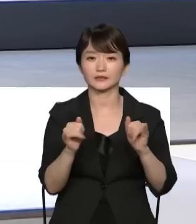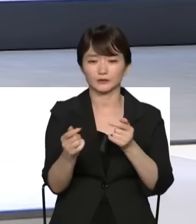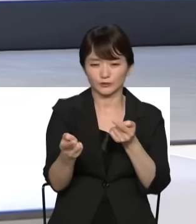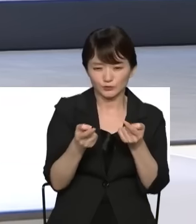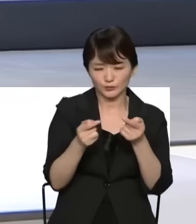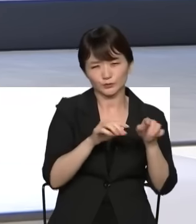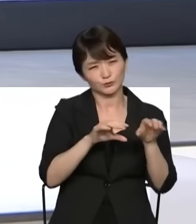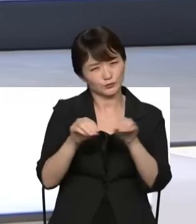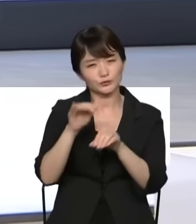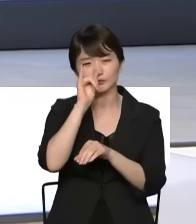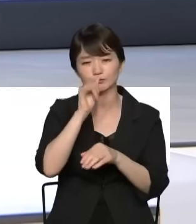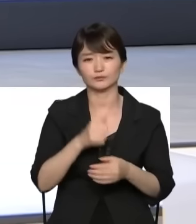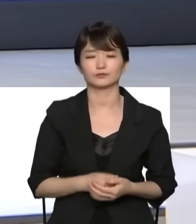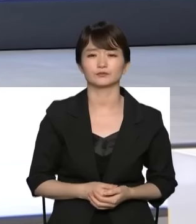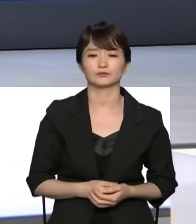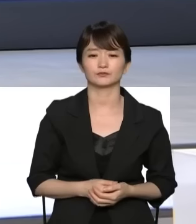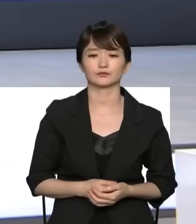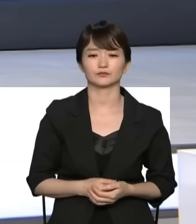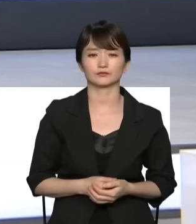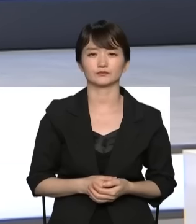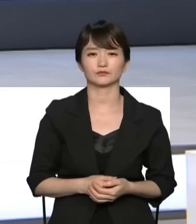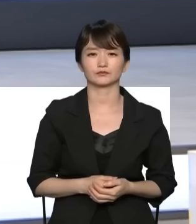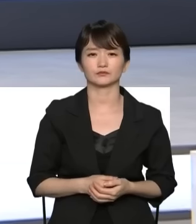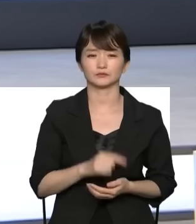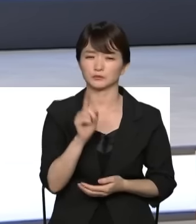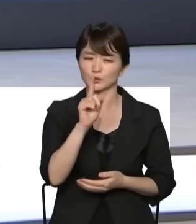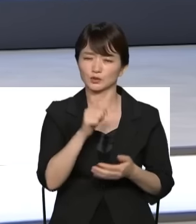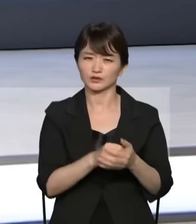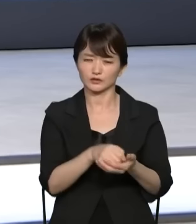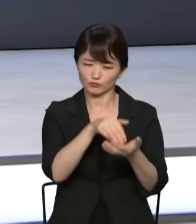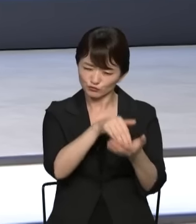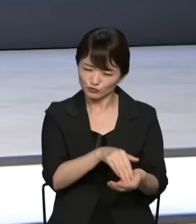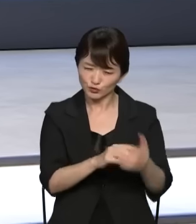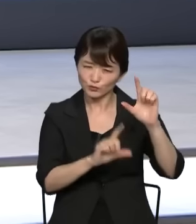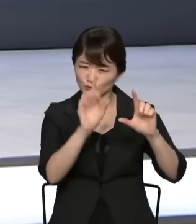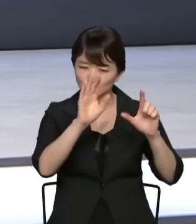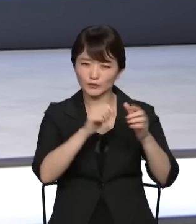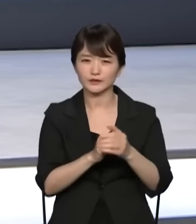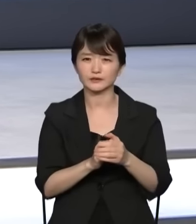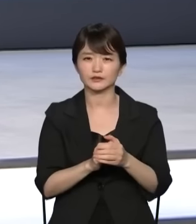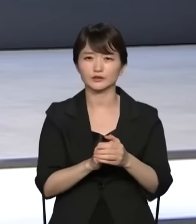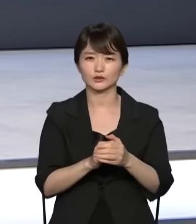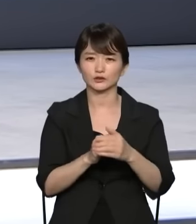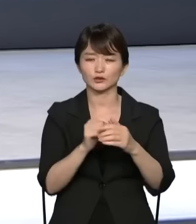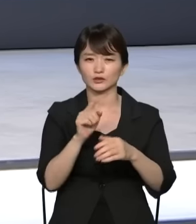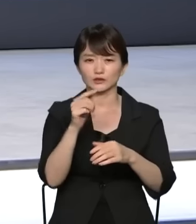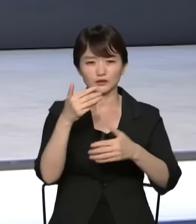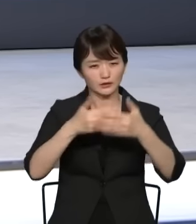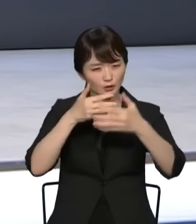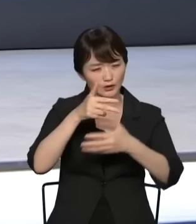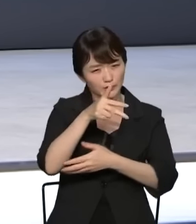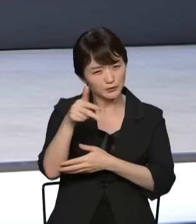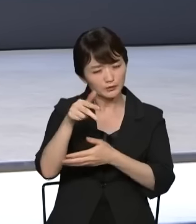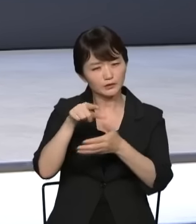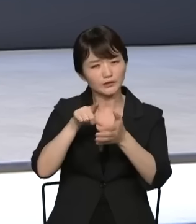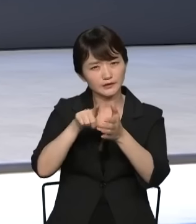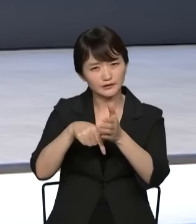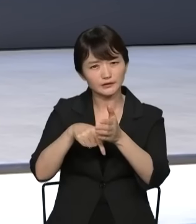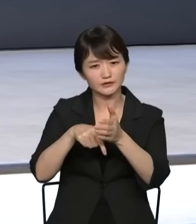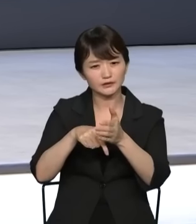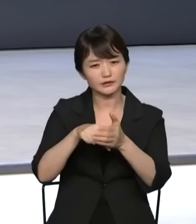맞아요, 맞아요. 약간 내내 무겁지만은 않더라고요. 네네네. 그 중간중간 웃을 수 있게 해주시는 역할을 조정석 씨가 해주셨더라고요. 네, 네